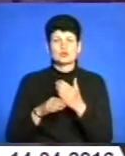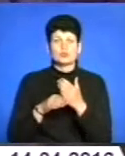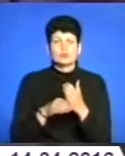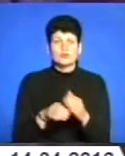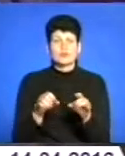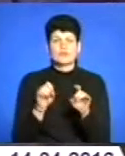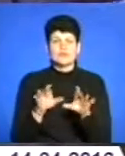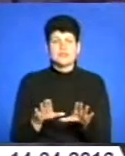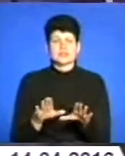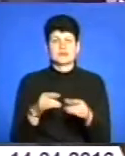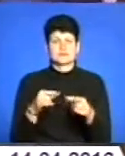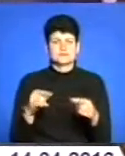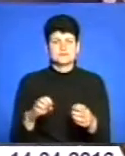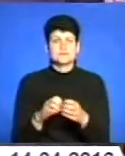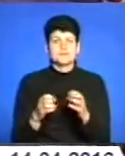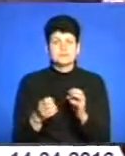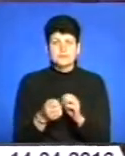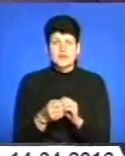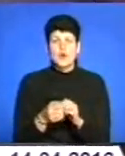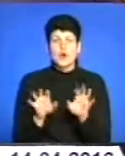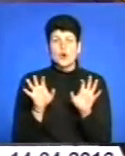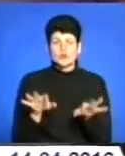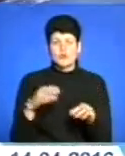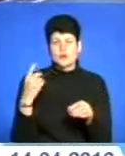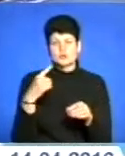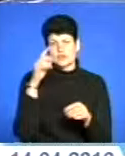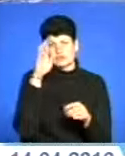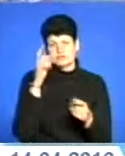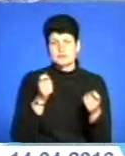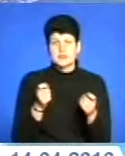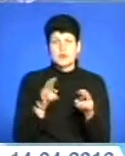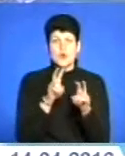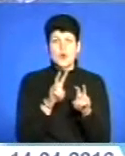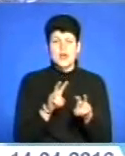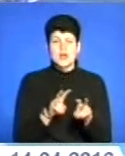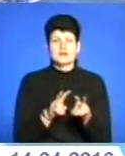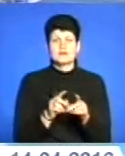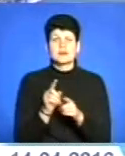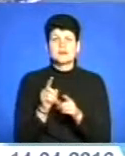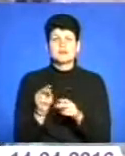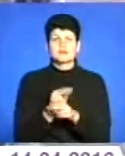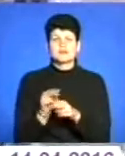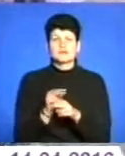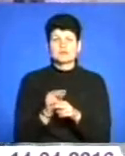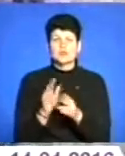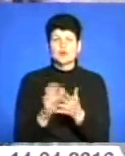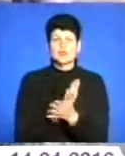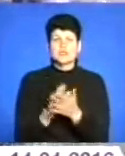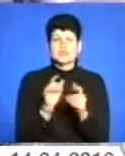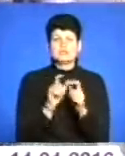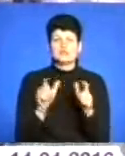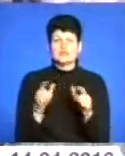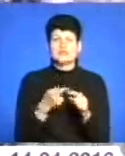вирішенні екологічних проблем. Голова облдержадміністрації оглянув реконструйовані очисні споруди. На цей об'єкт